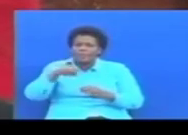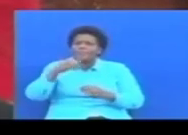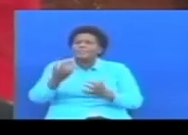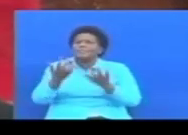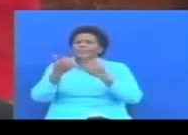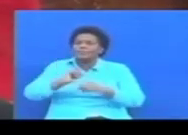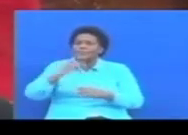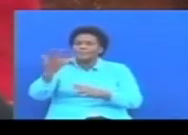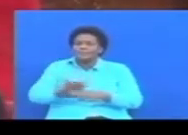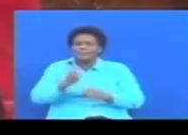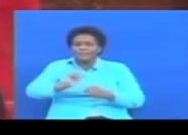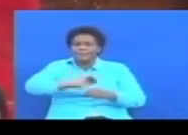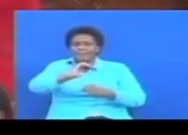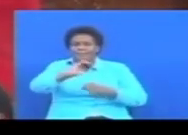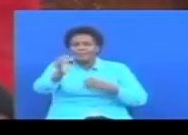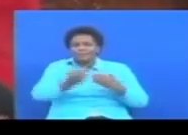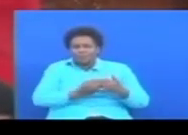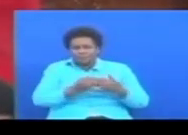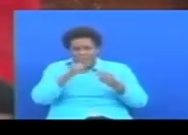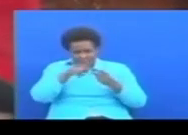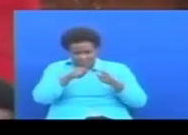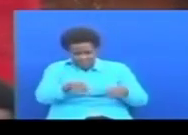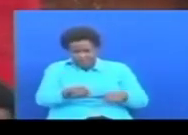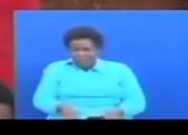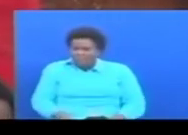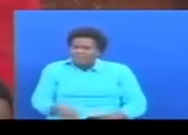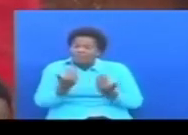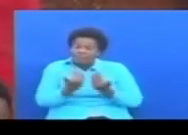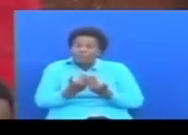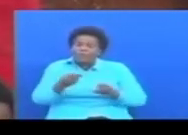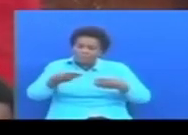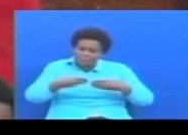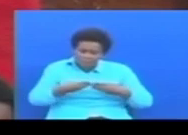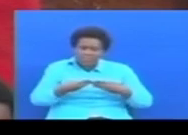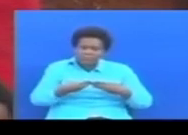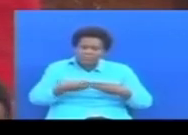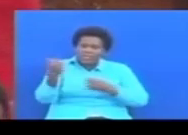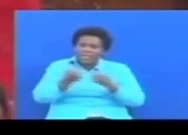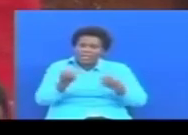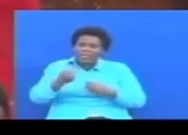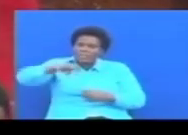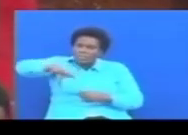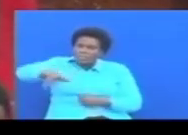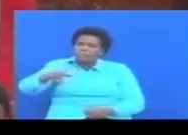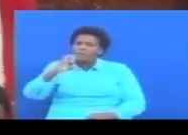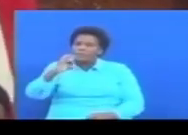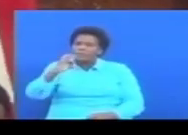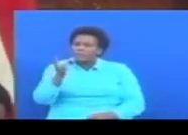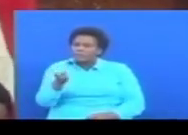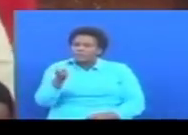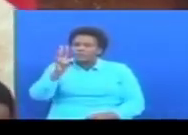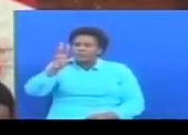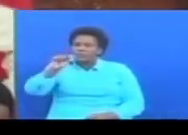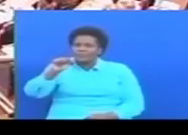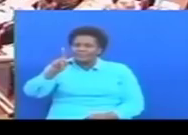machache, Mheshimiwa Waziri, nipate gari jimbo la Chwaka, eneo la Chwaka.